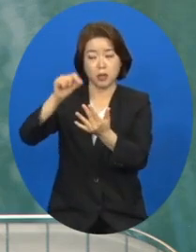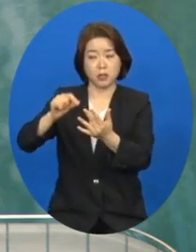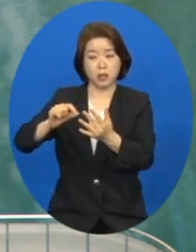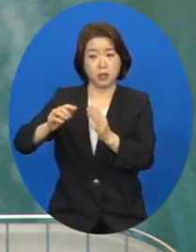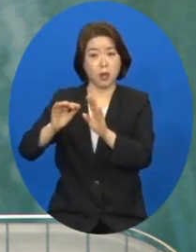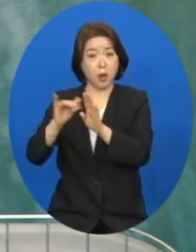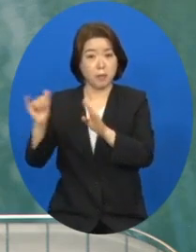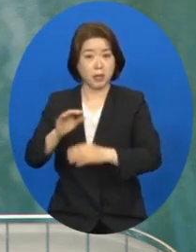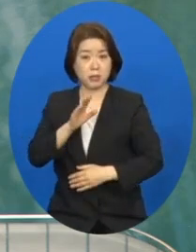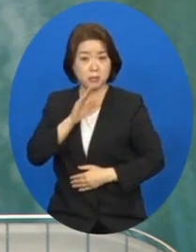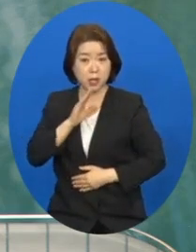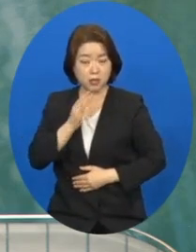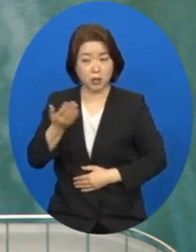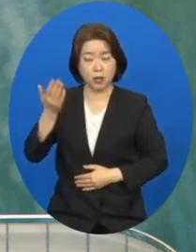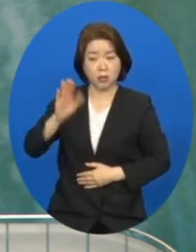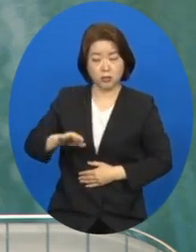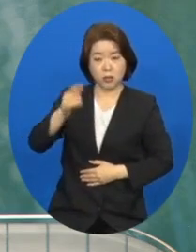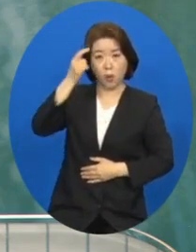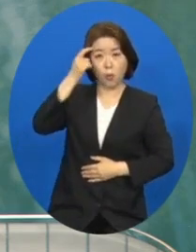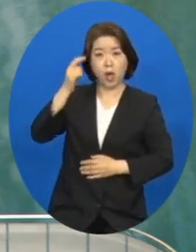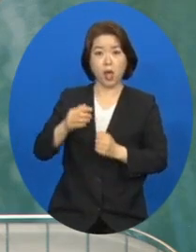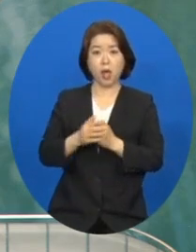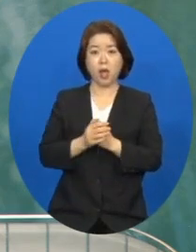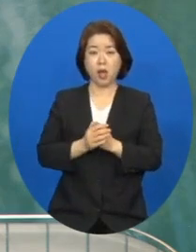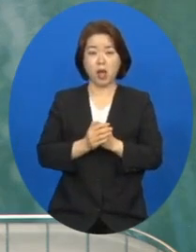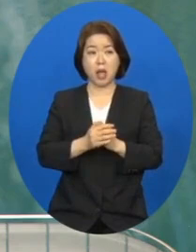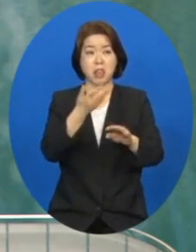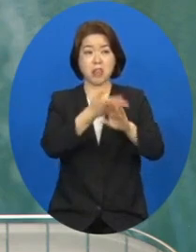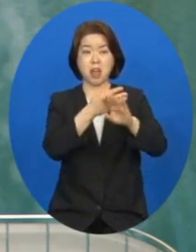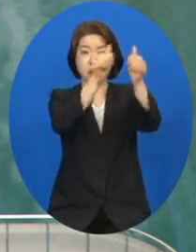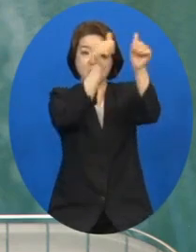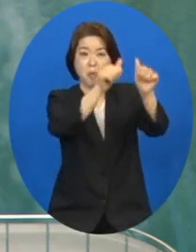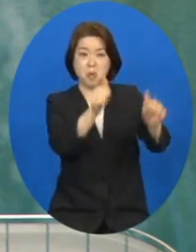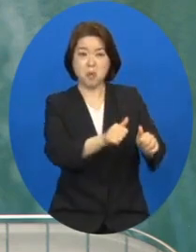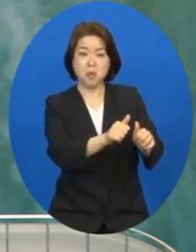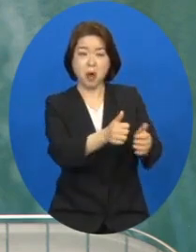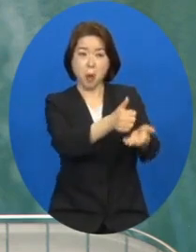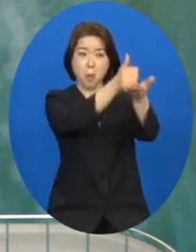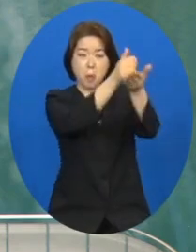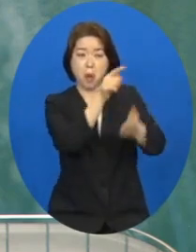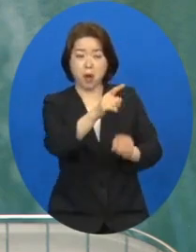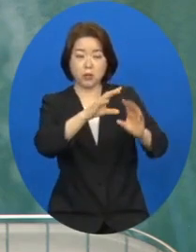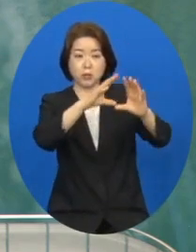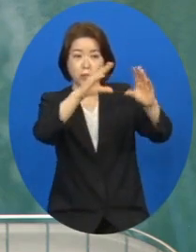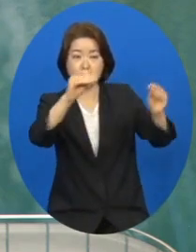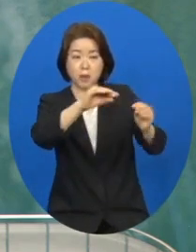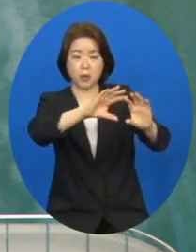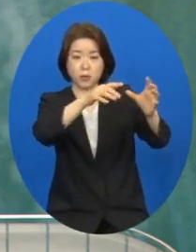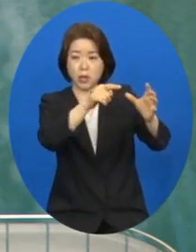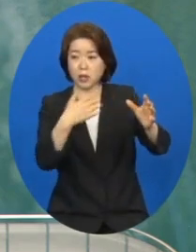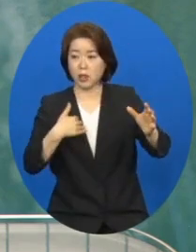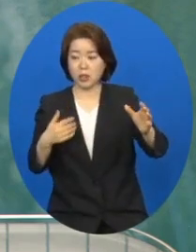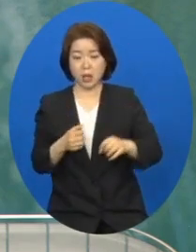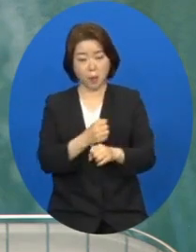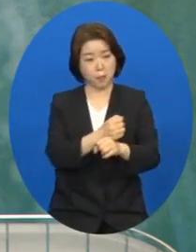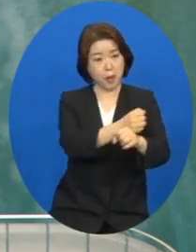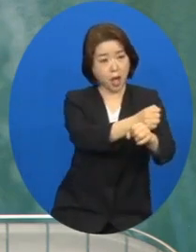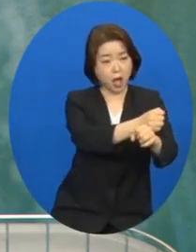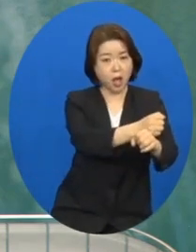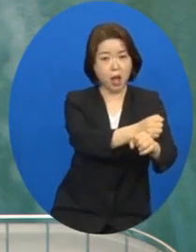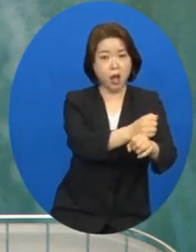백성인데 왜 이 우상숭배하는 바벨론에 우리가 이렇게 망해야 되나, 그리고